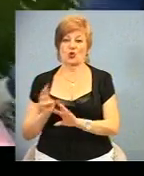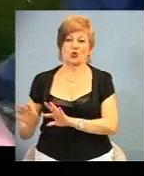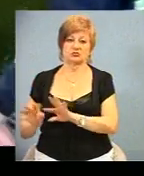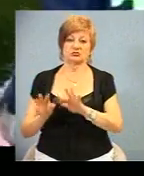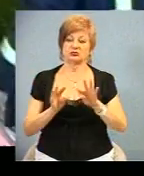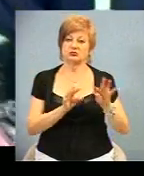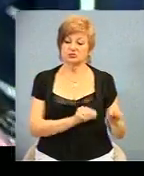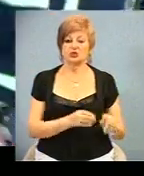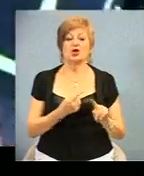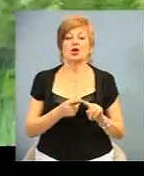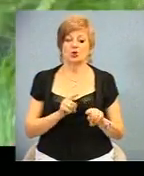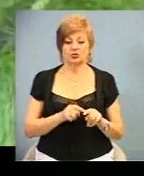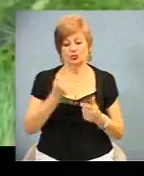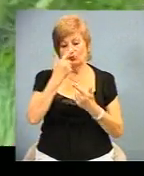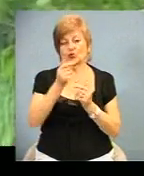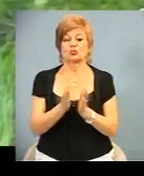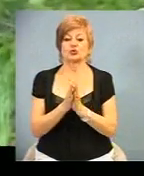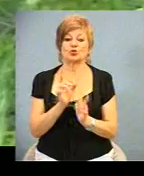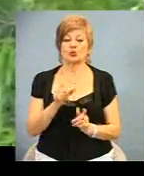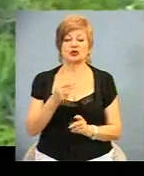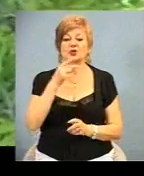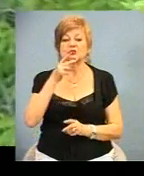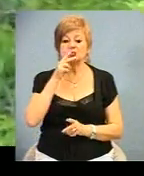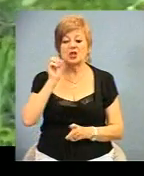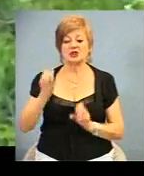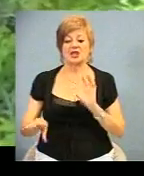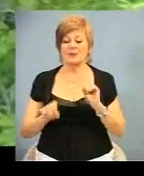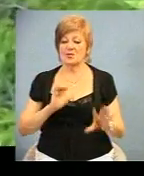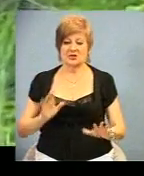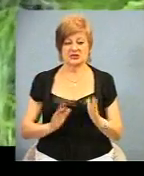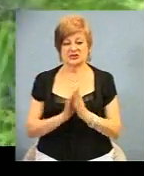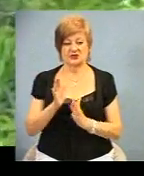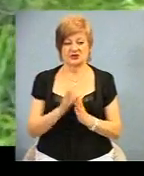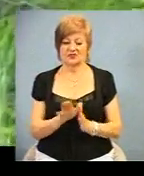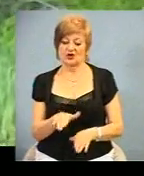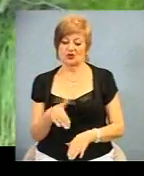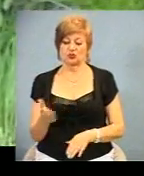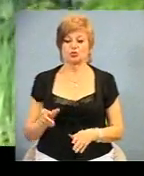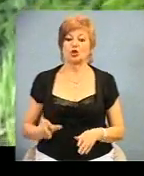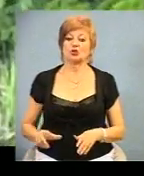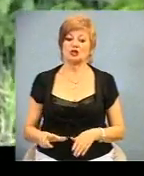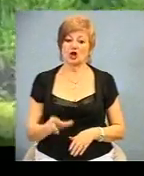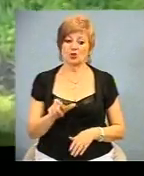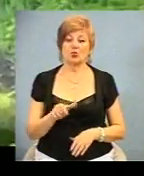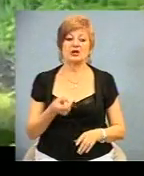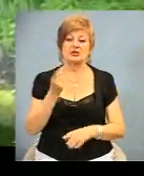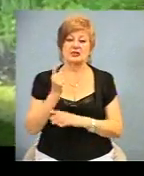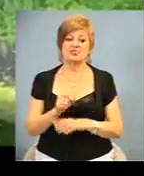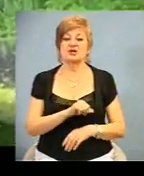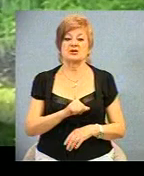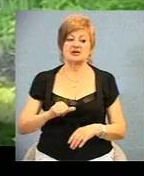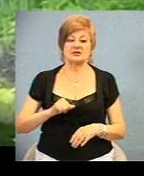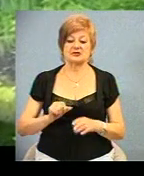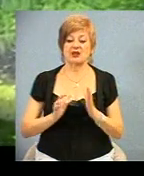секунду. Тим часом застерігають громадян не кидати недопалки цього року у траву чи на узбіччя доріг. Забороняється також самовільно